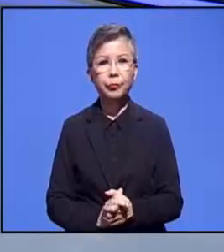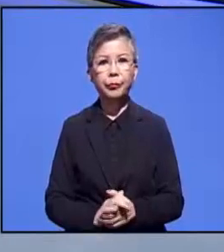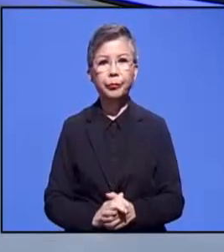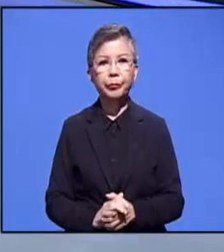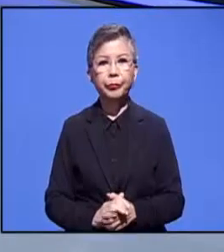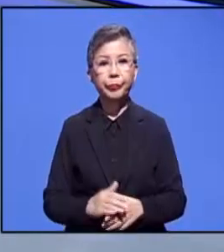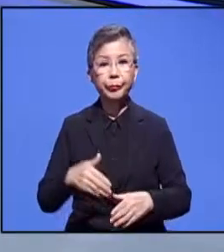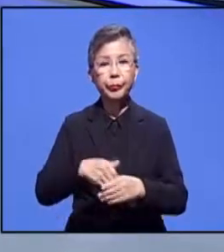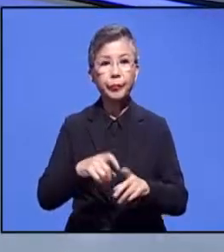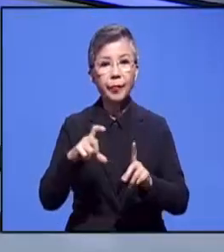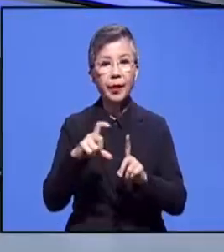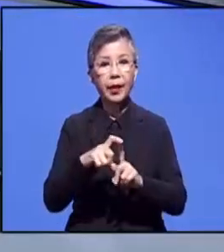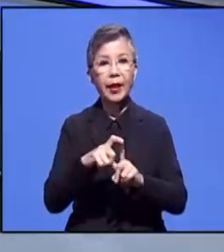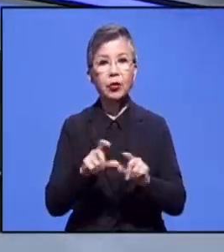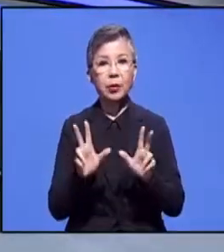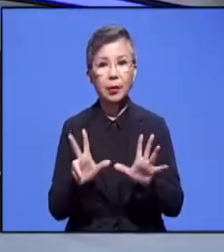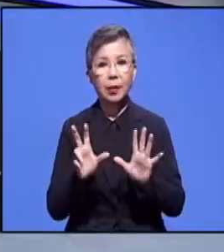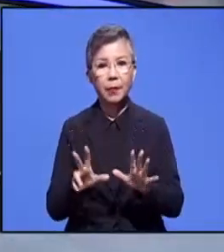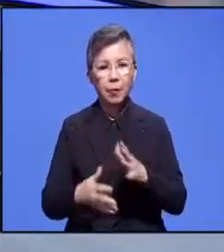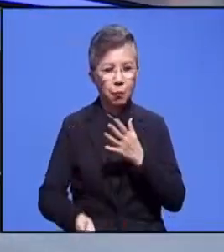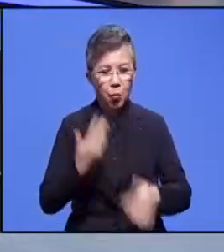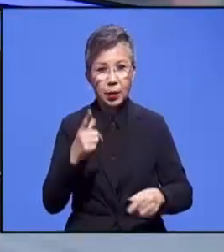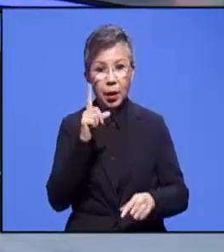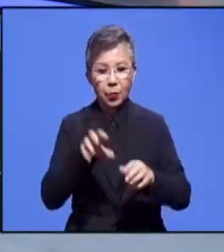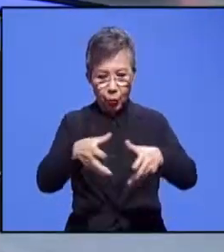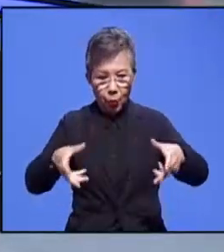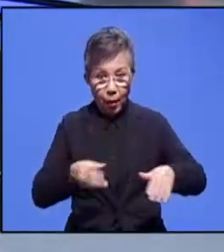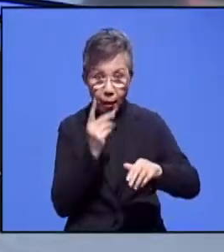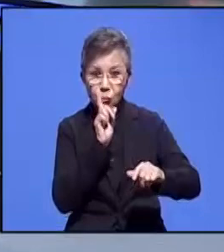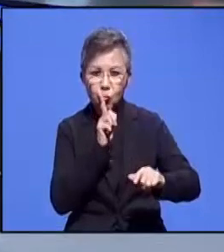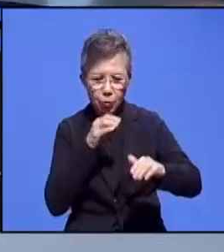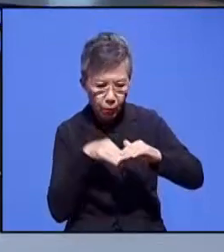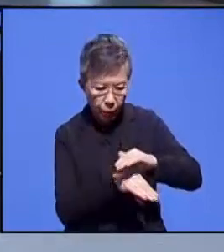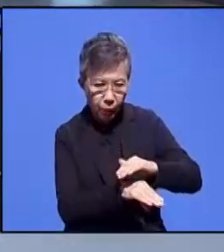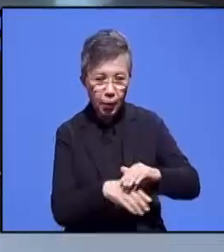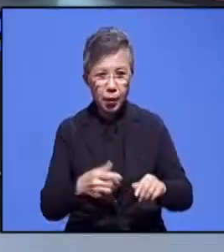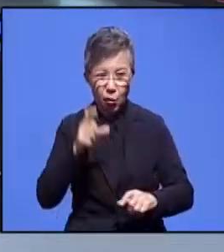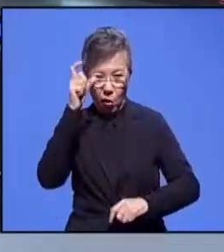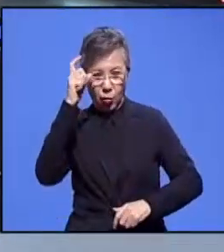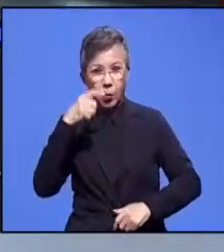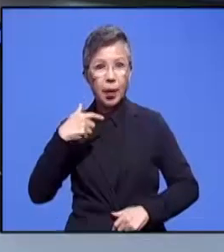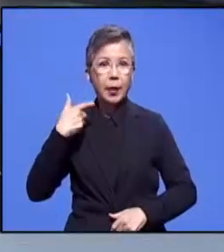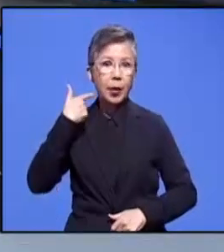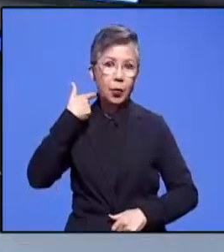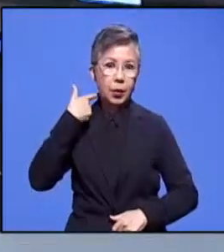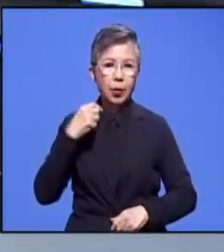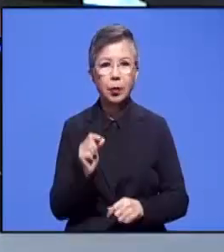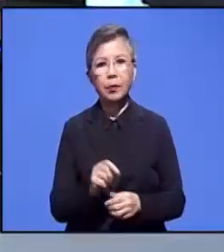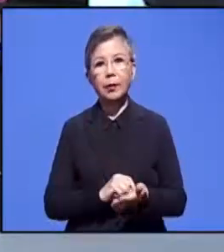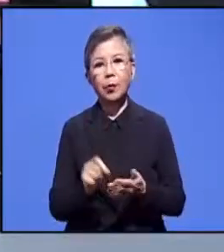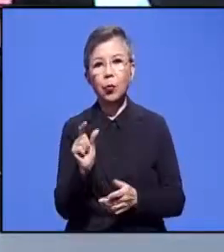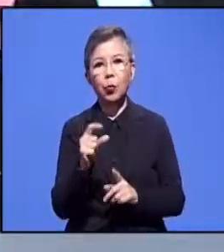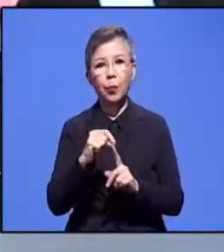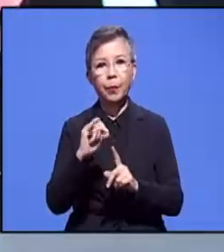Hai anggota Detasemen khusus 88 membongkar bunker di dalam rumah terduga terorisme Taufik Bulaga alias Upik